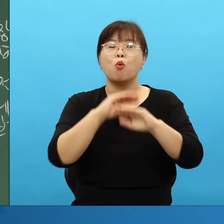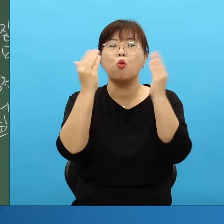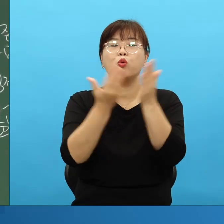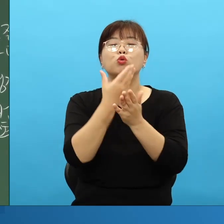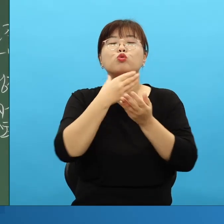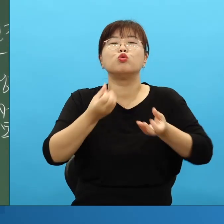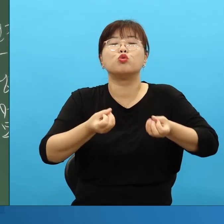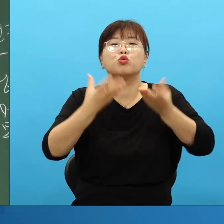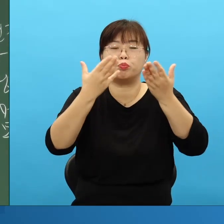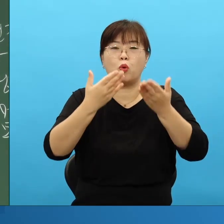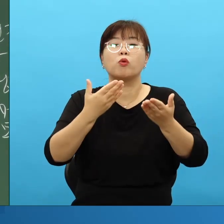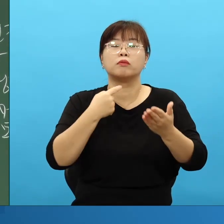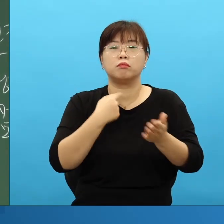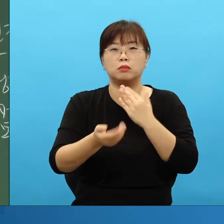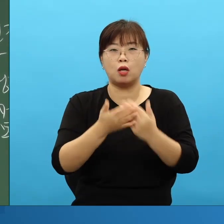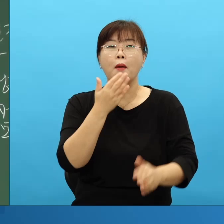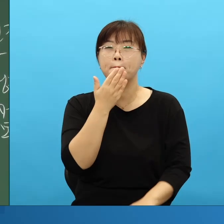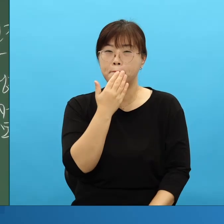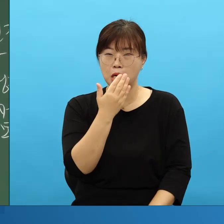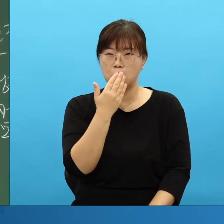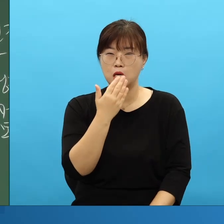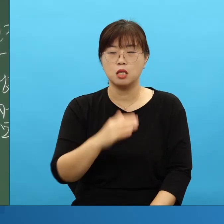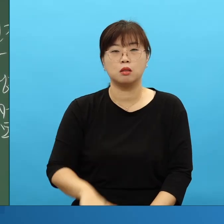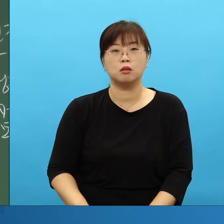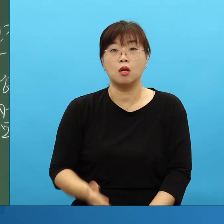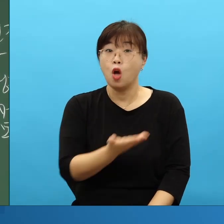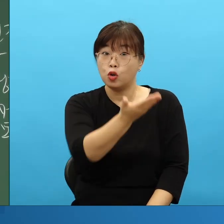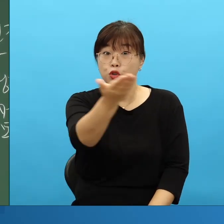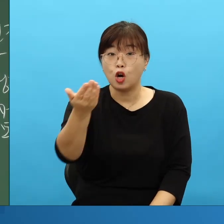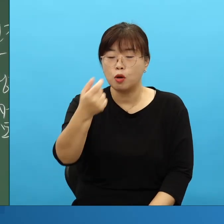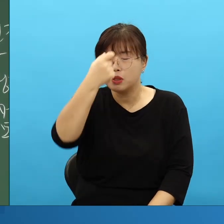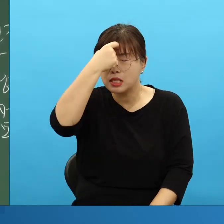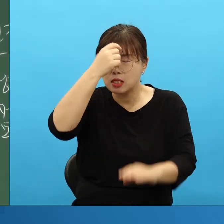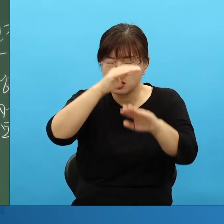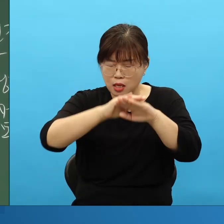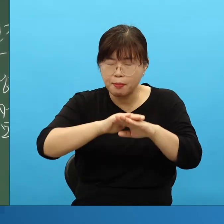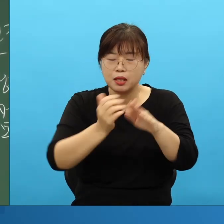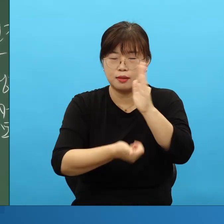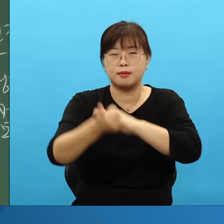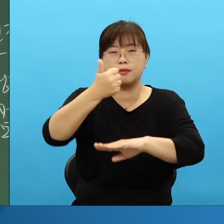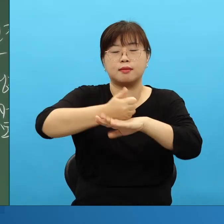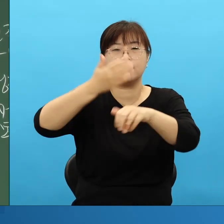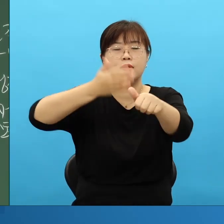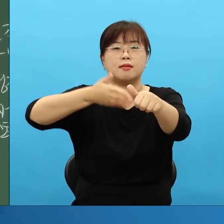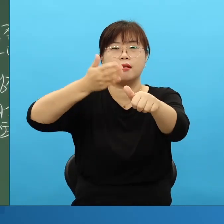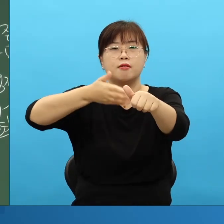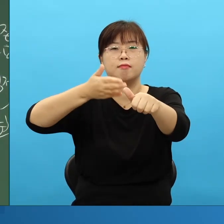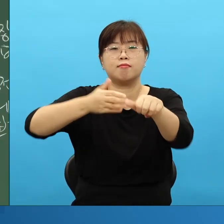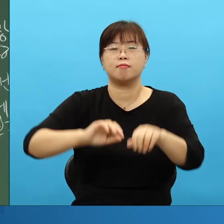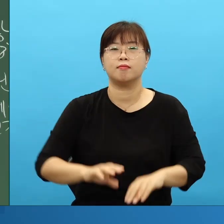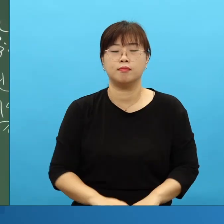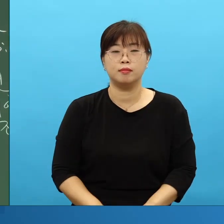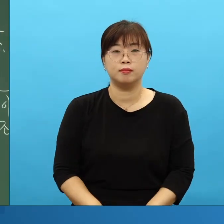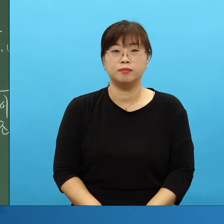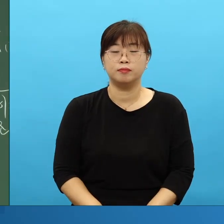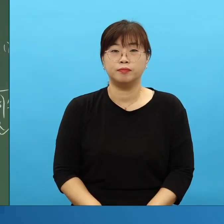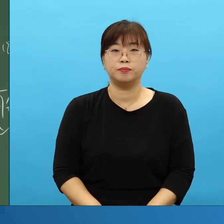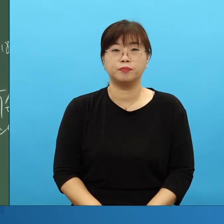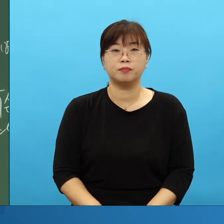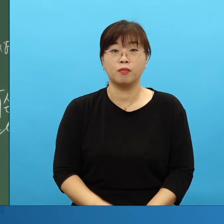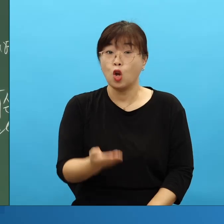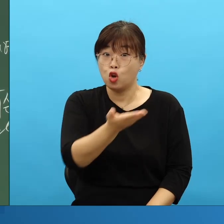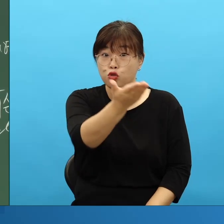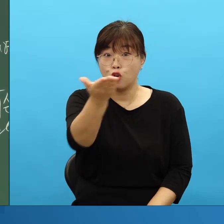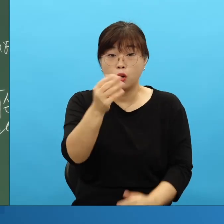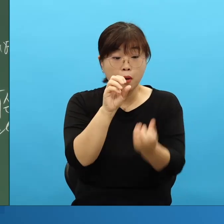you. 오늘 여러분 예배로 승리하시길 바랍니다. May you have all victory through worship today. 여러분이 응답을